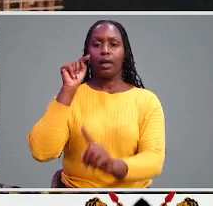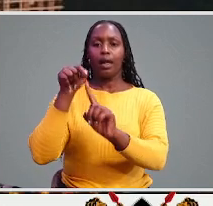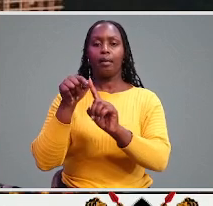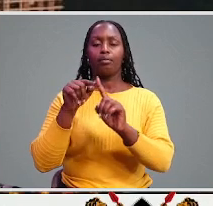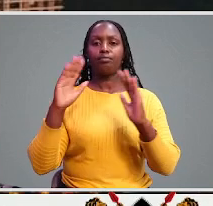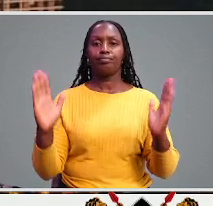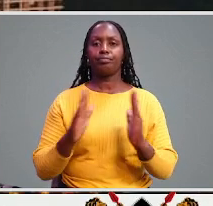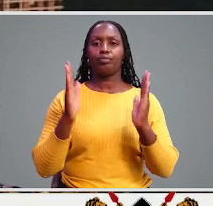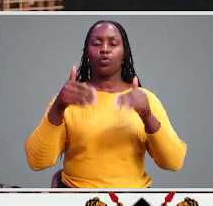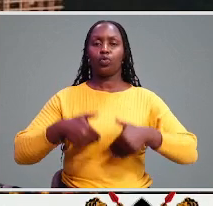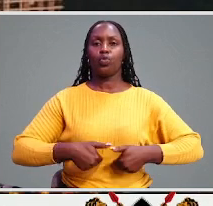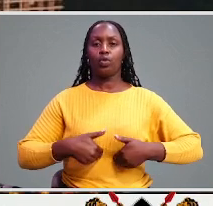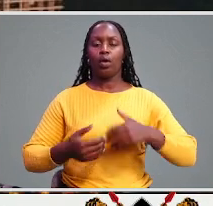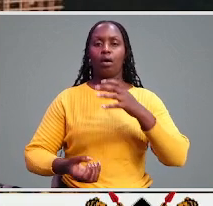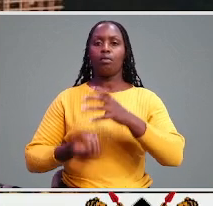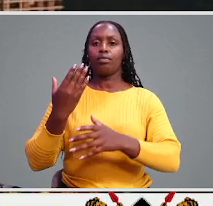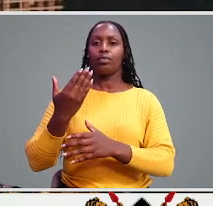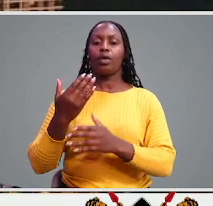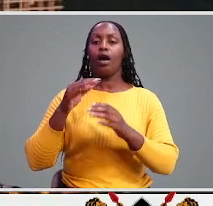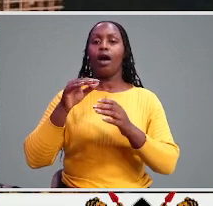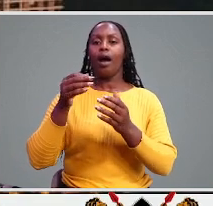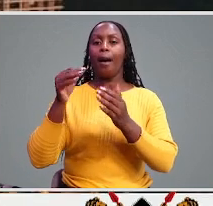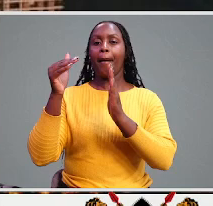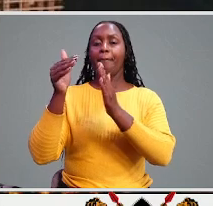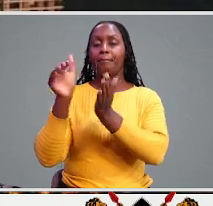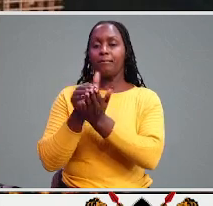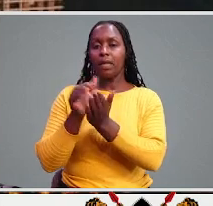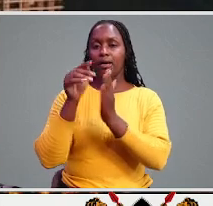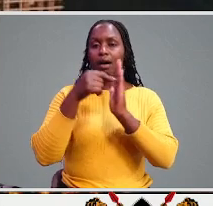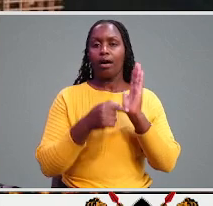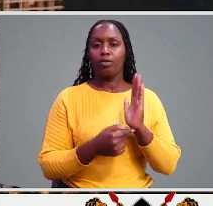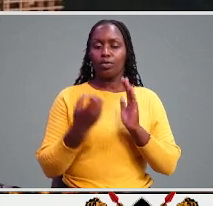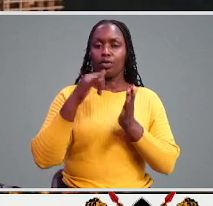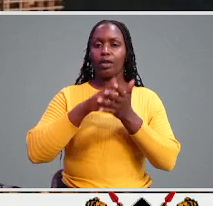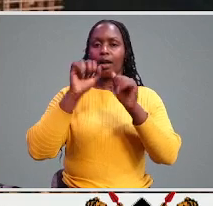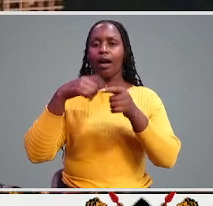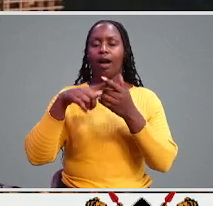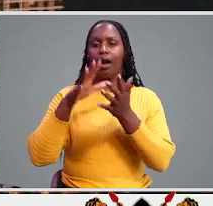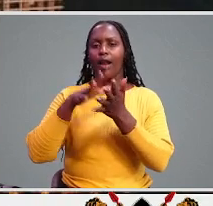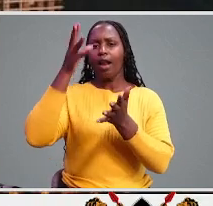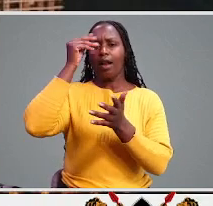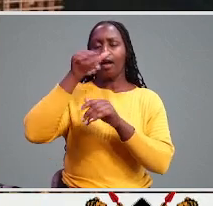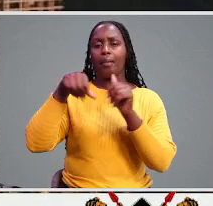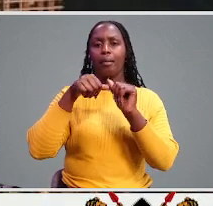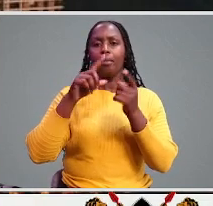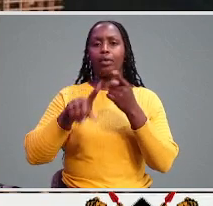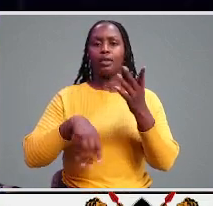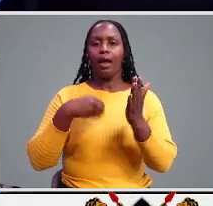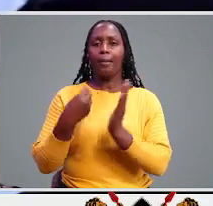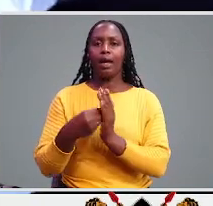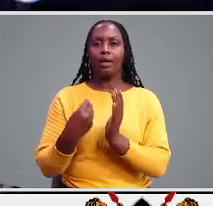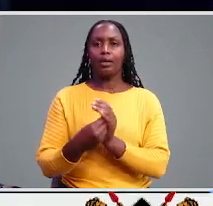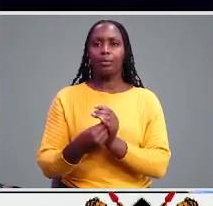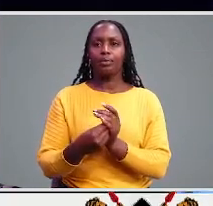kuhamasisha vijana kufungua akaunti katika apu ya YA ili wapate ujuzi wa kifedha. Anastasia Mukabi na Uketo wa taarifa hii.